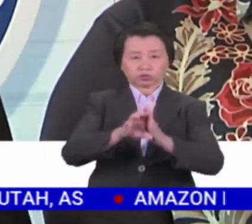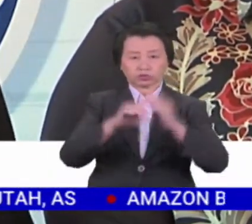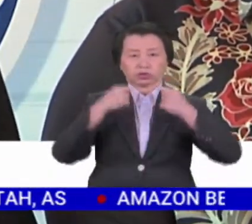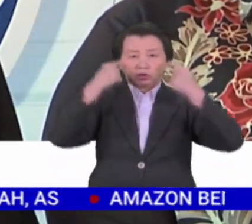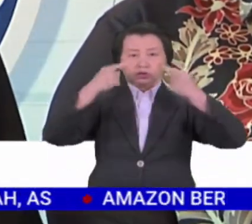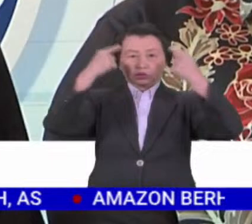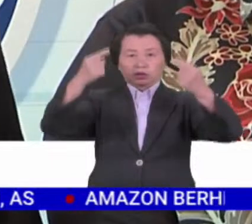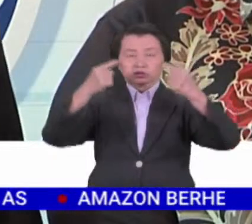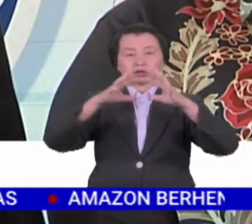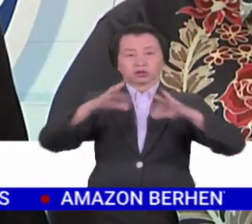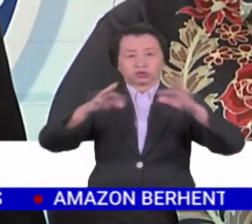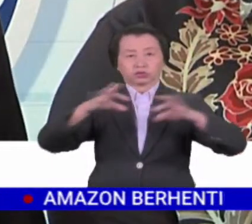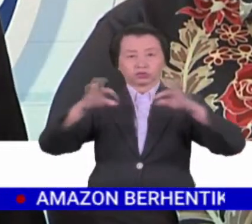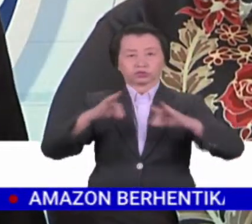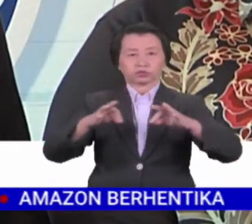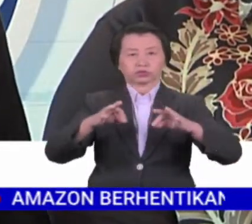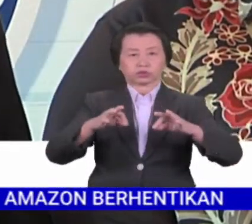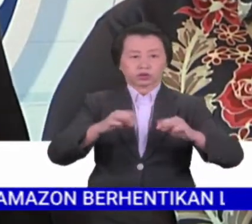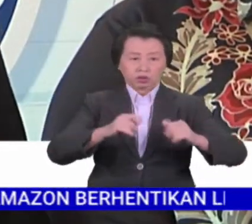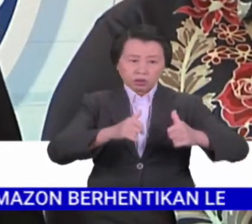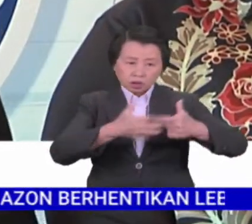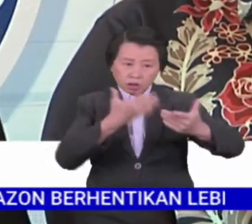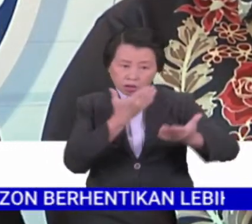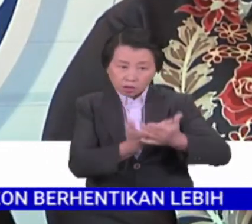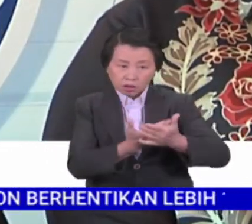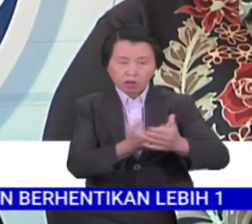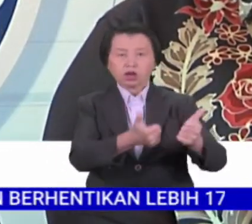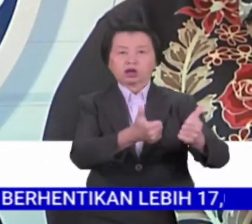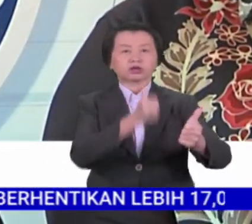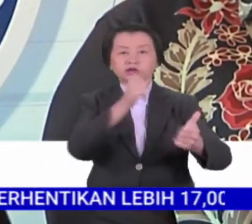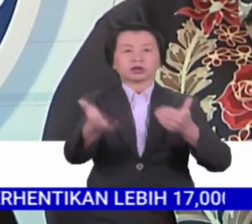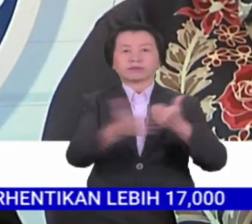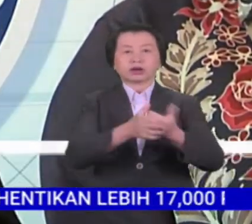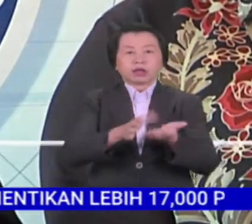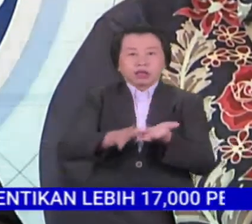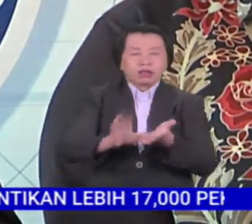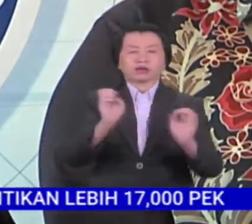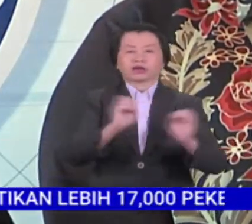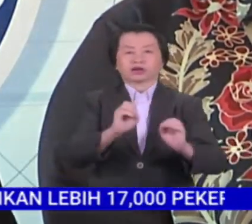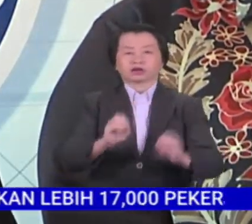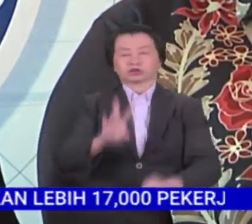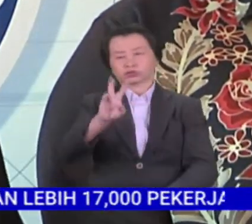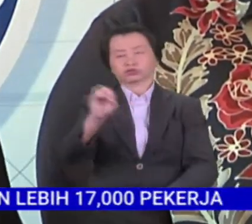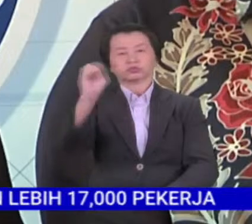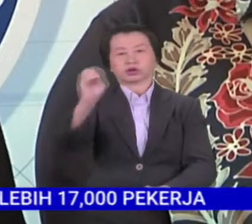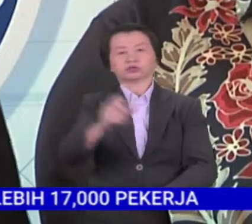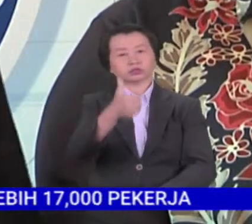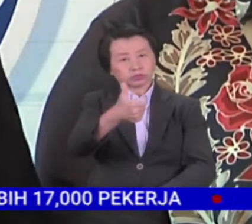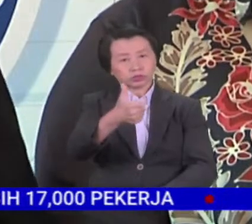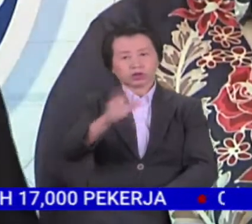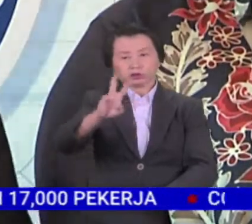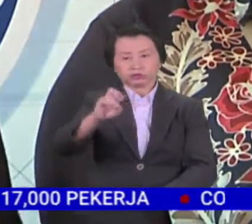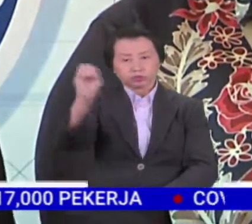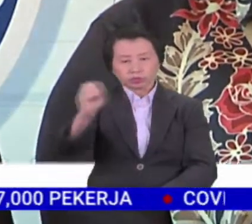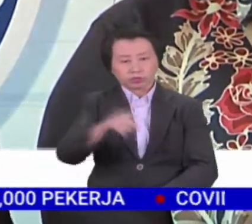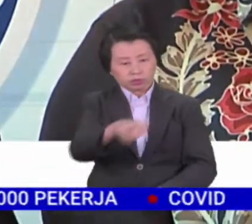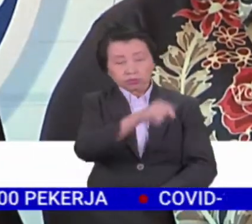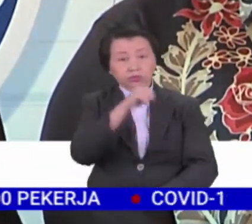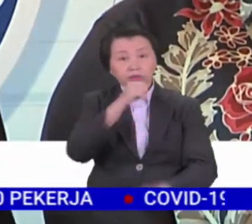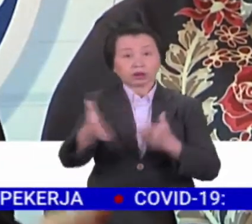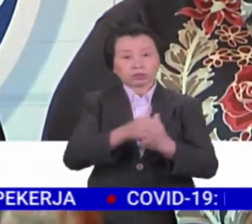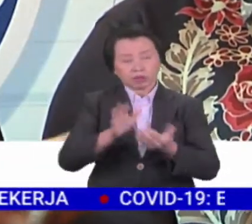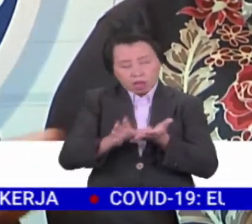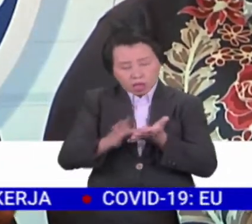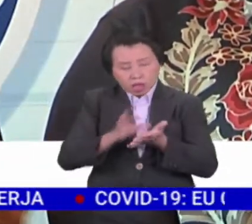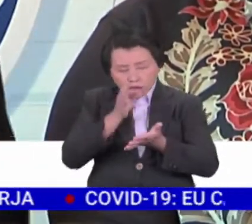pemulihan 70 ratus tidak kembali semula ke gejala penegakan 70 ratus ini yang menyumbang memiliki tak kembali itu